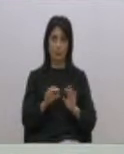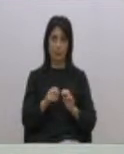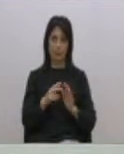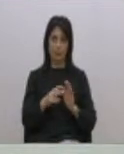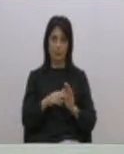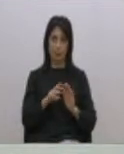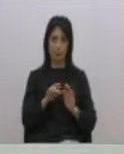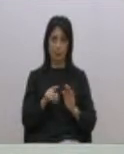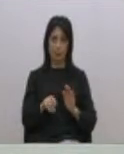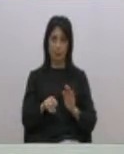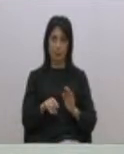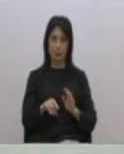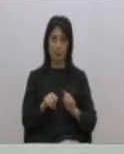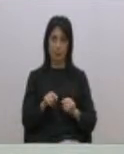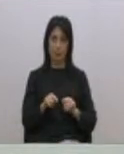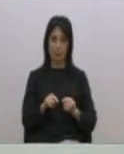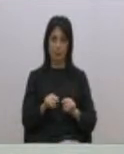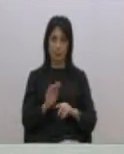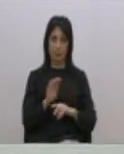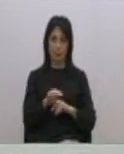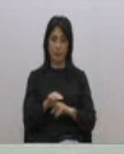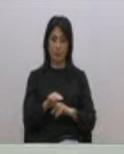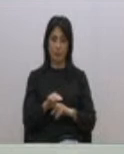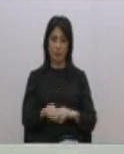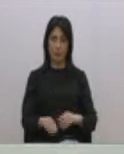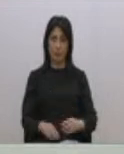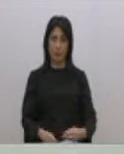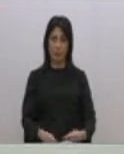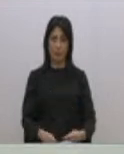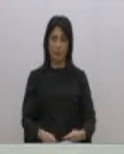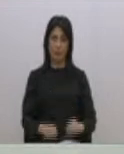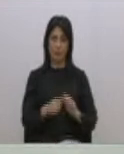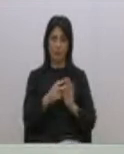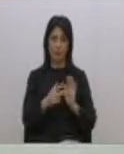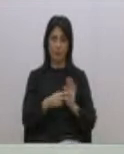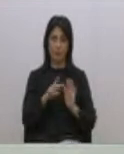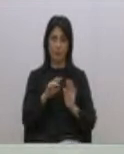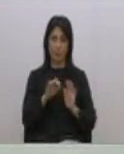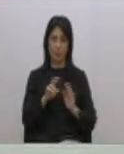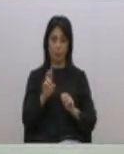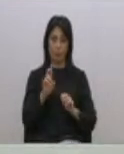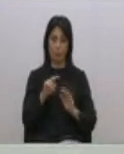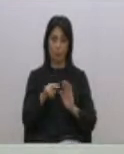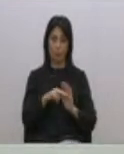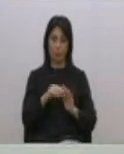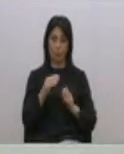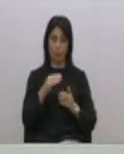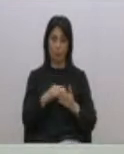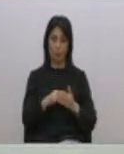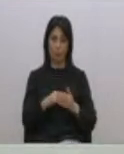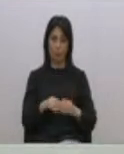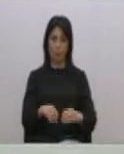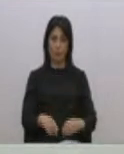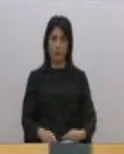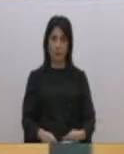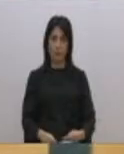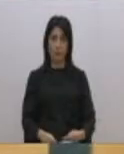მე-18 მუხლი. აქ დაემატა მე-18 მუხლის ბ-ქვე პუნქტში